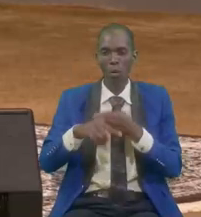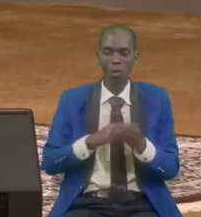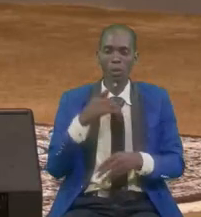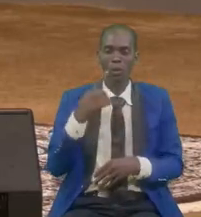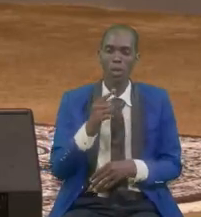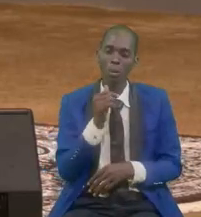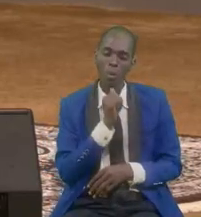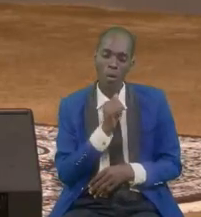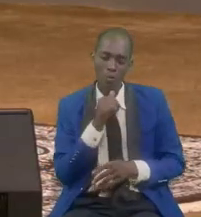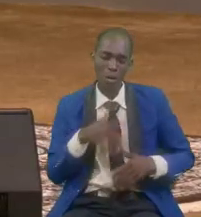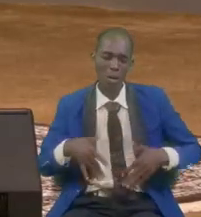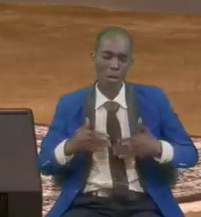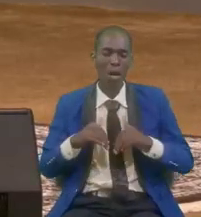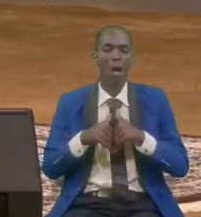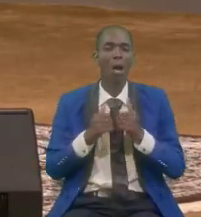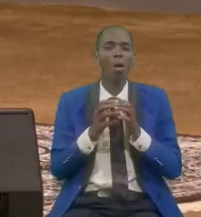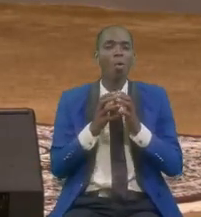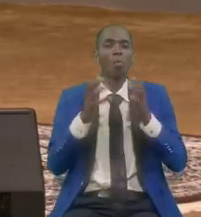Combien